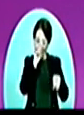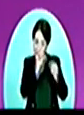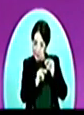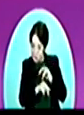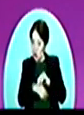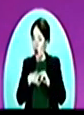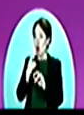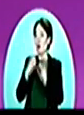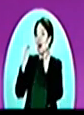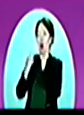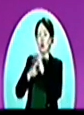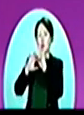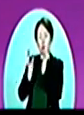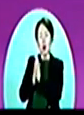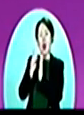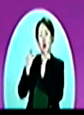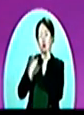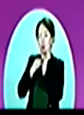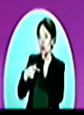мал, 2019 онд